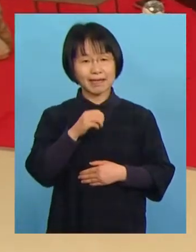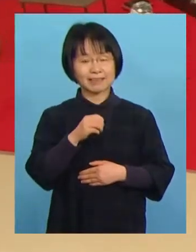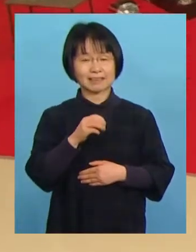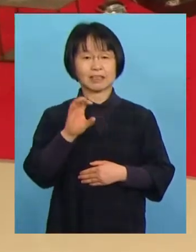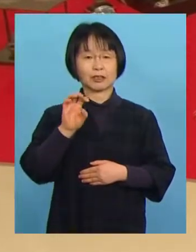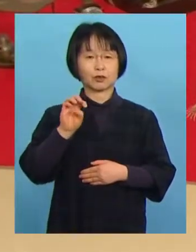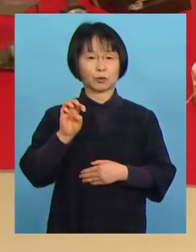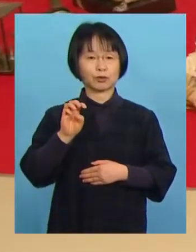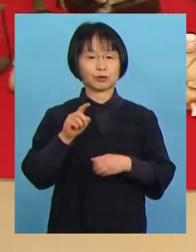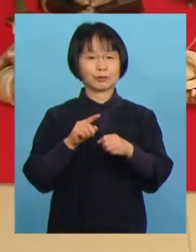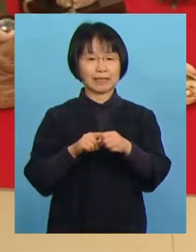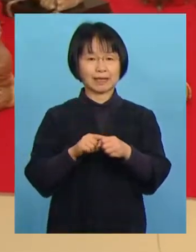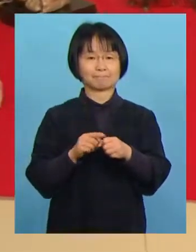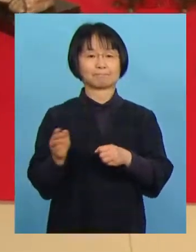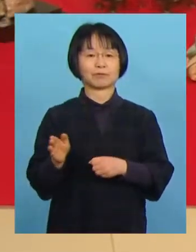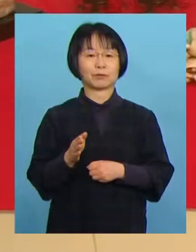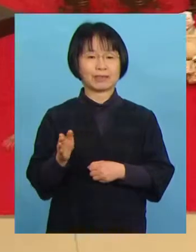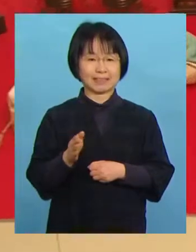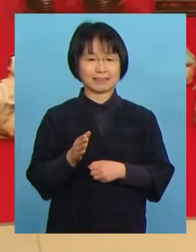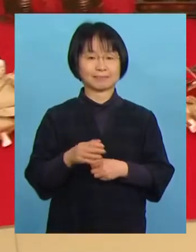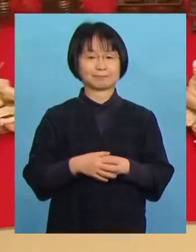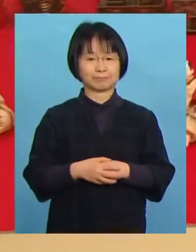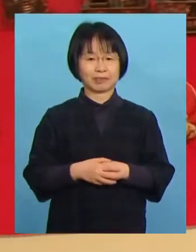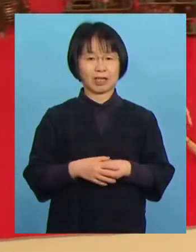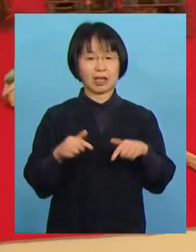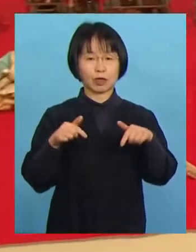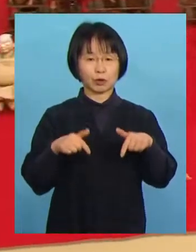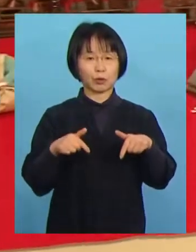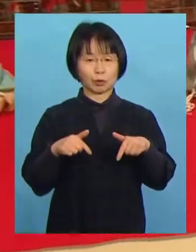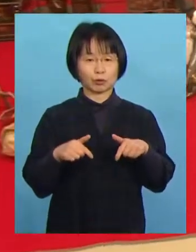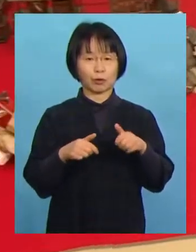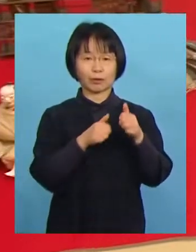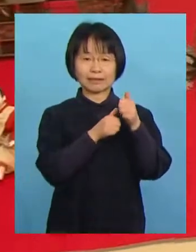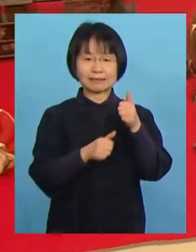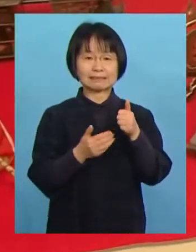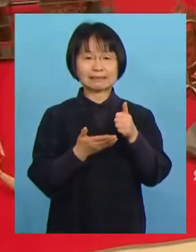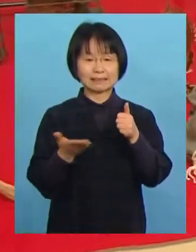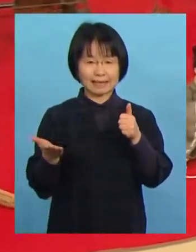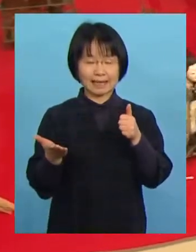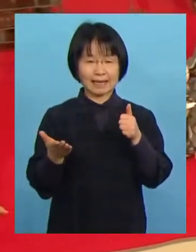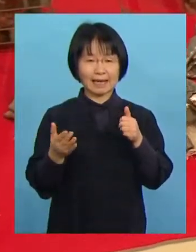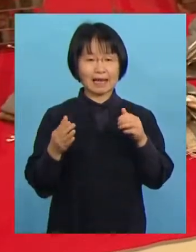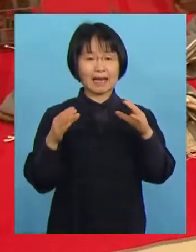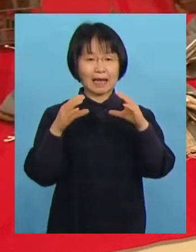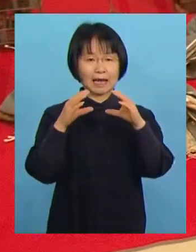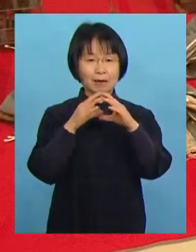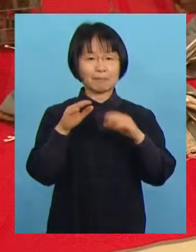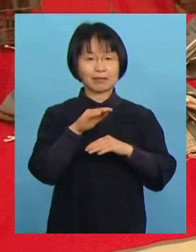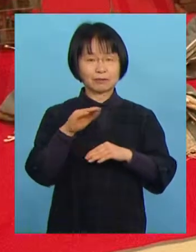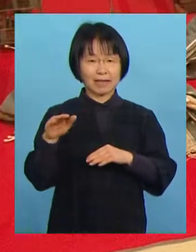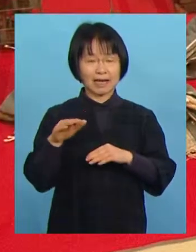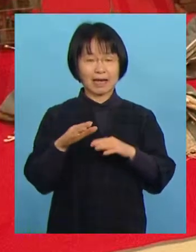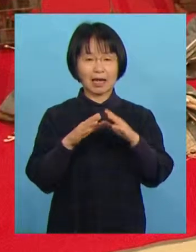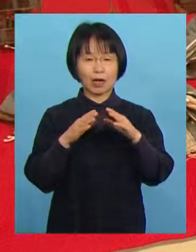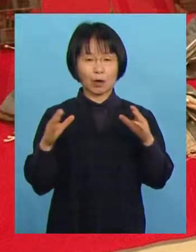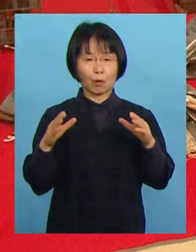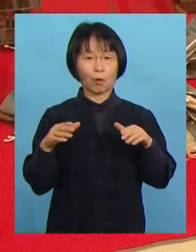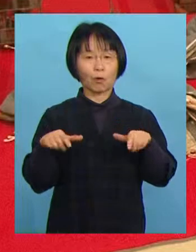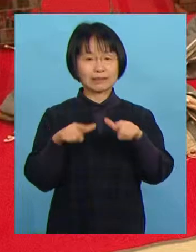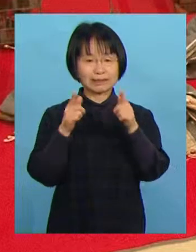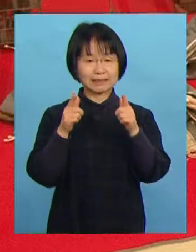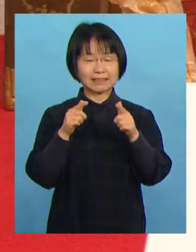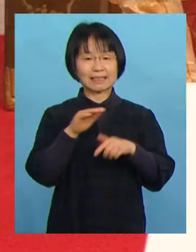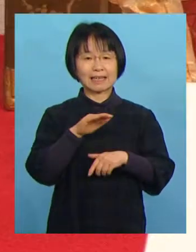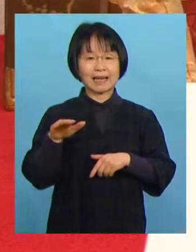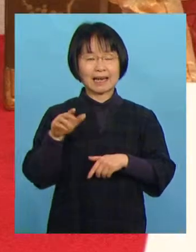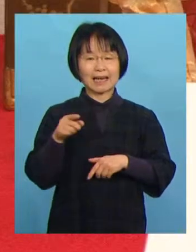年頃のおひな様です。で、京都の老舗人形店丸平大木平蔵製のもので小ぶりです